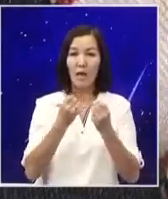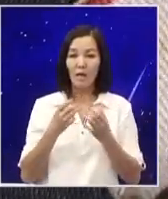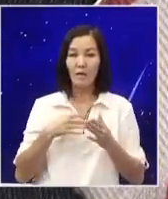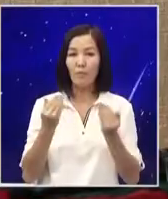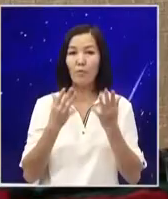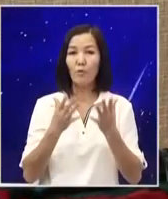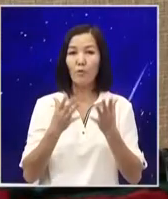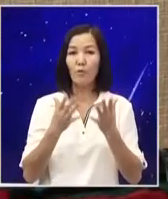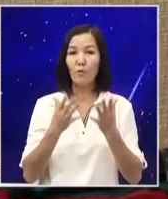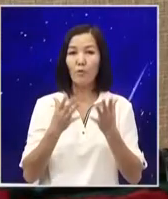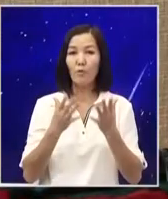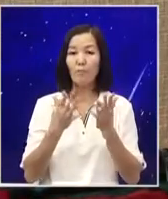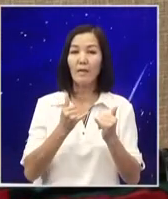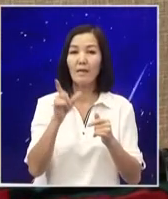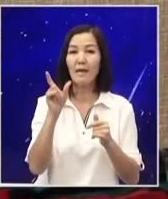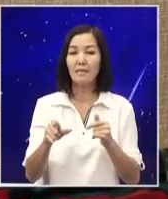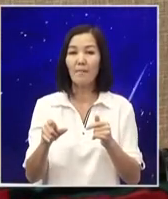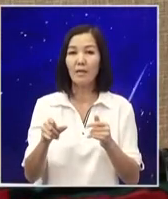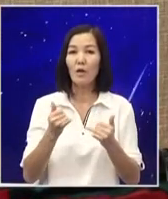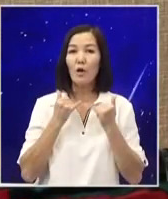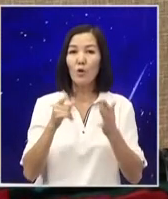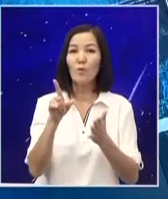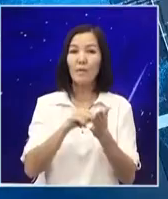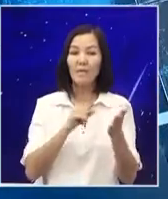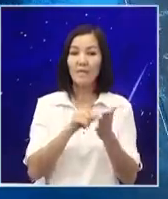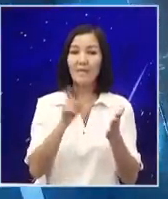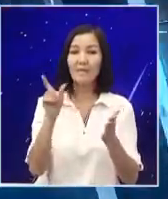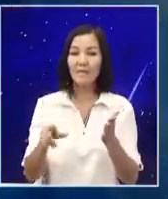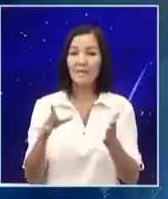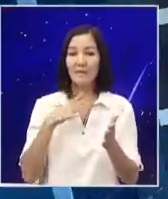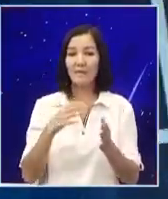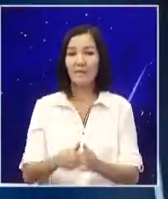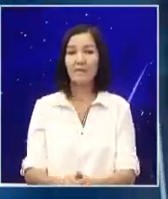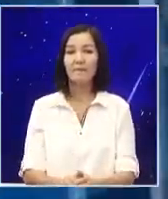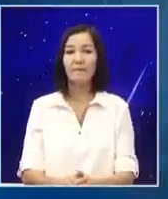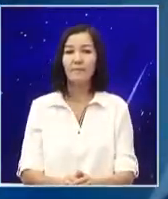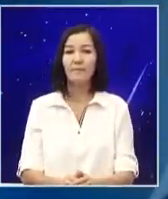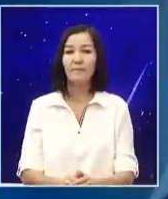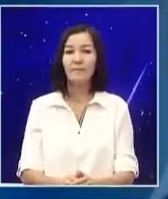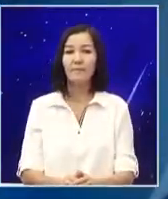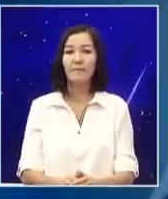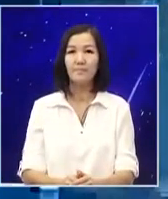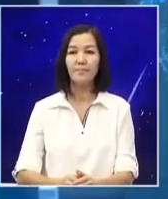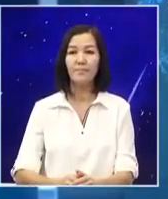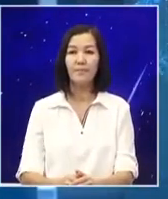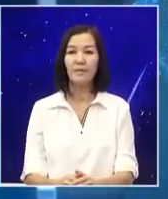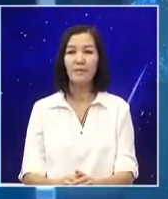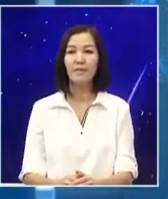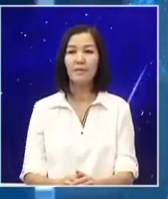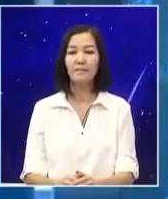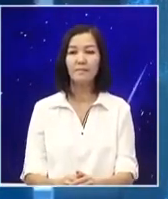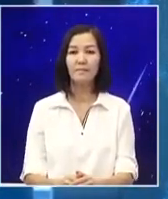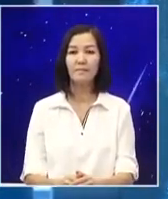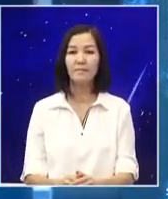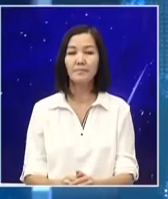Бүгінде ауданның құрметті азаматы зейнеткері. Қабжат Мұхамеджан, Ғабит Қабдырахман, Жетісу Көксу ауданынан.